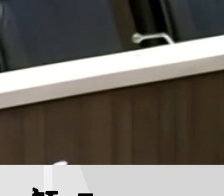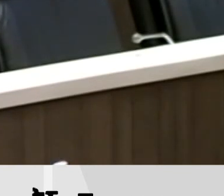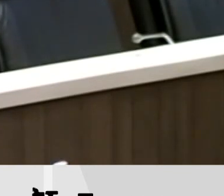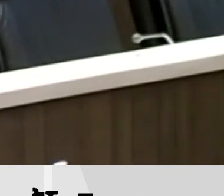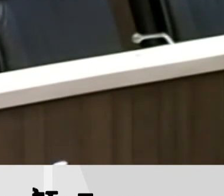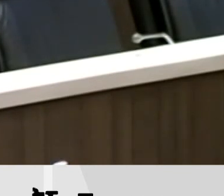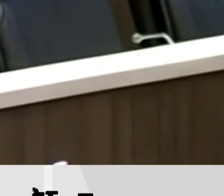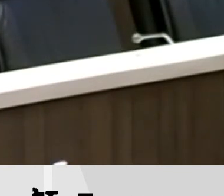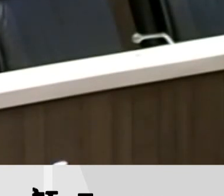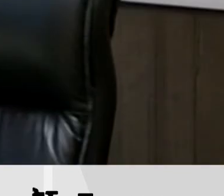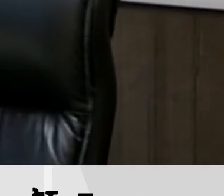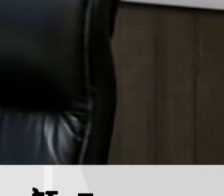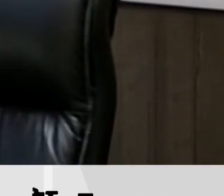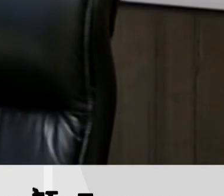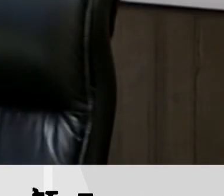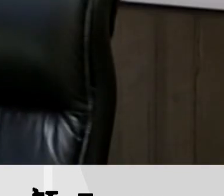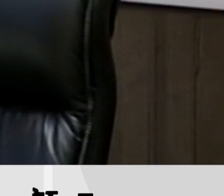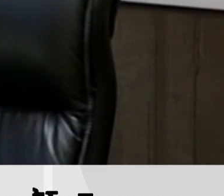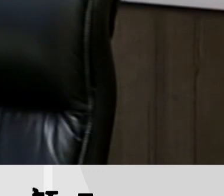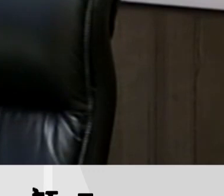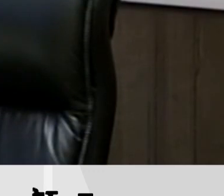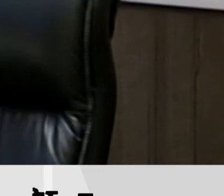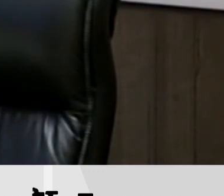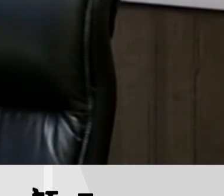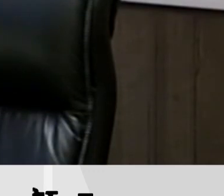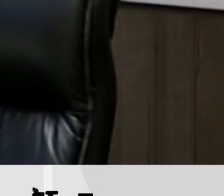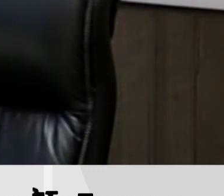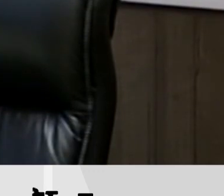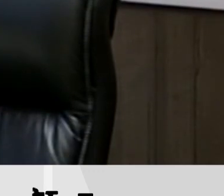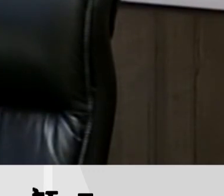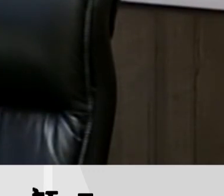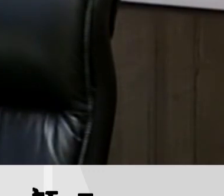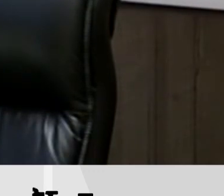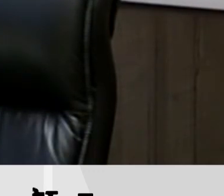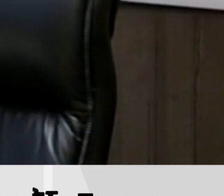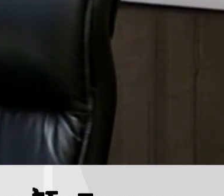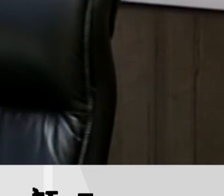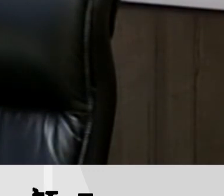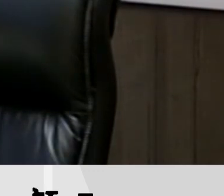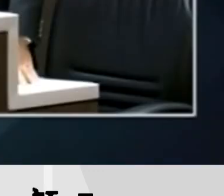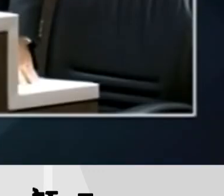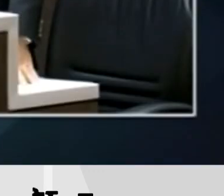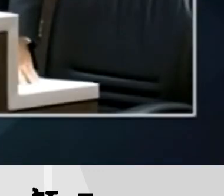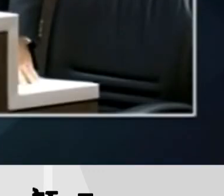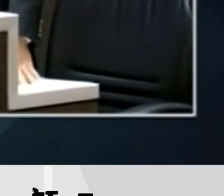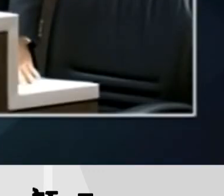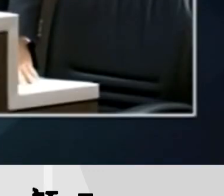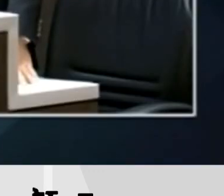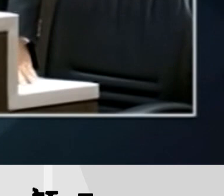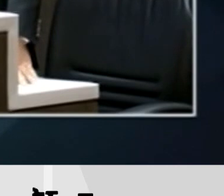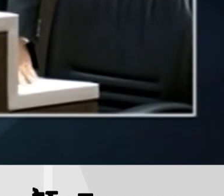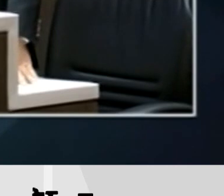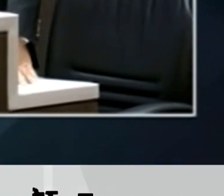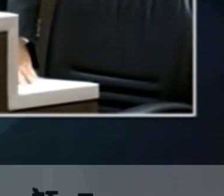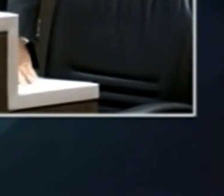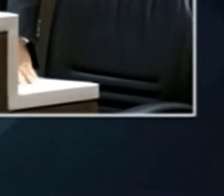ศนะทำให้ราชการแผ่นดินเกิดความล้มเหลวแล้วก็เนี ่ยแต่มันไม่ได้สะท้อนสิ่งที่อยู่ข้างนอกส